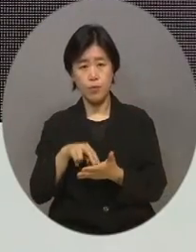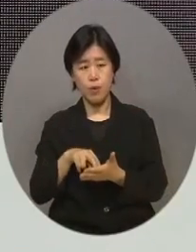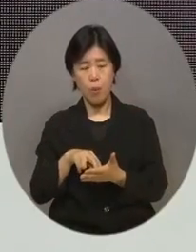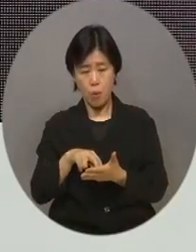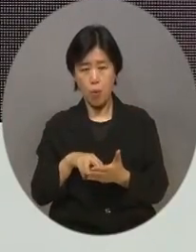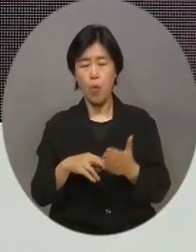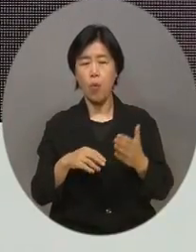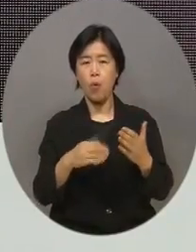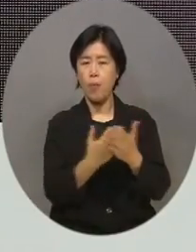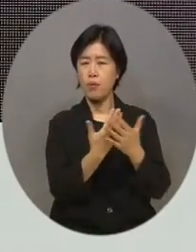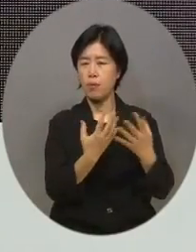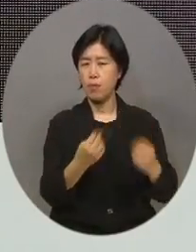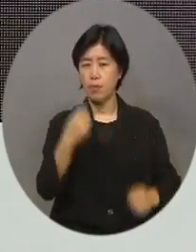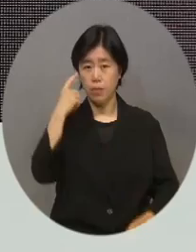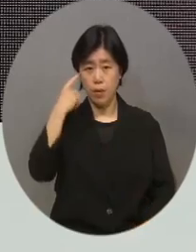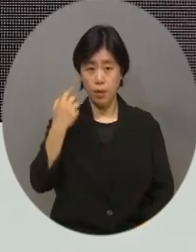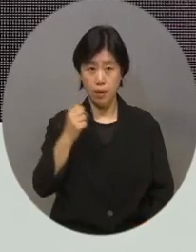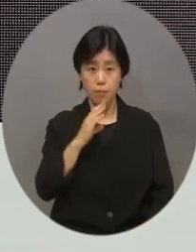합니다.